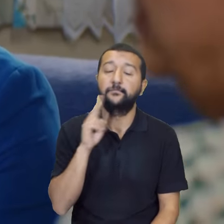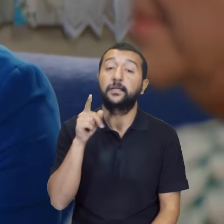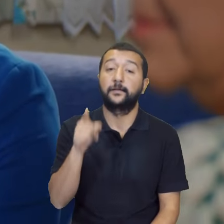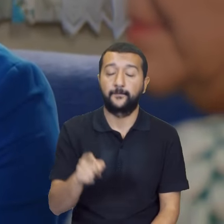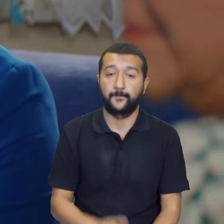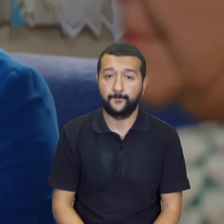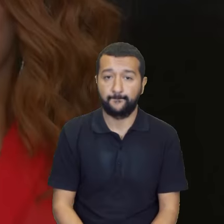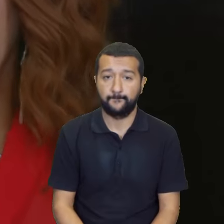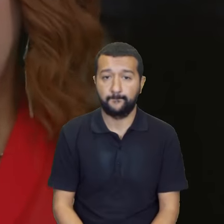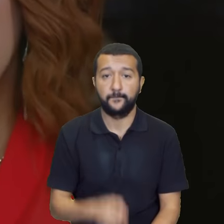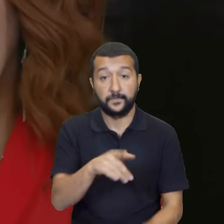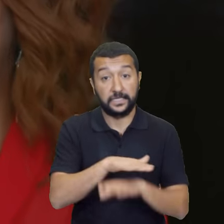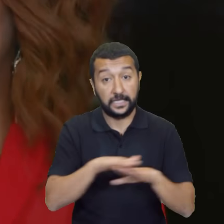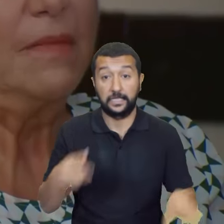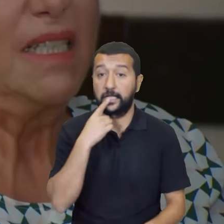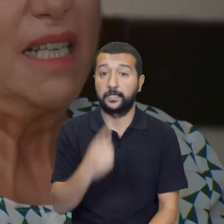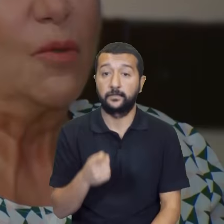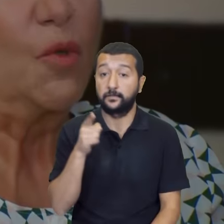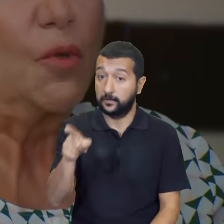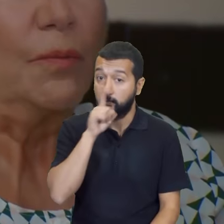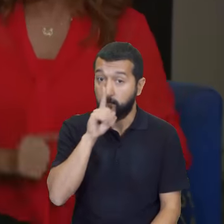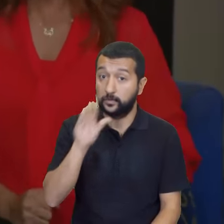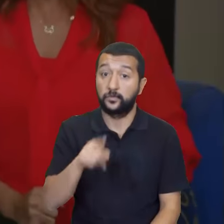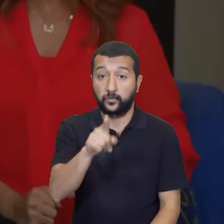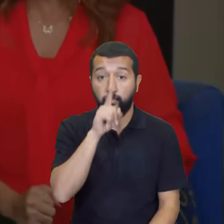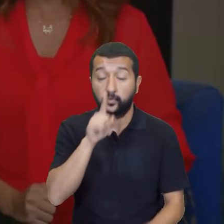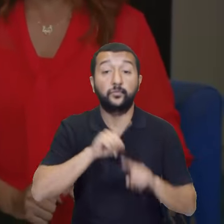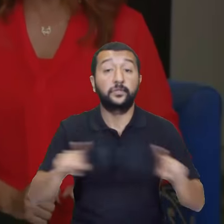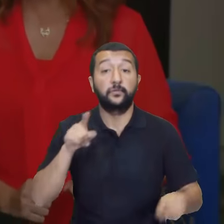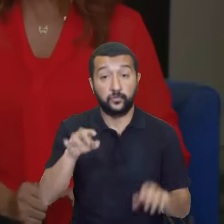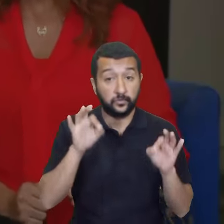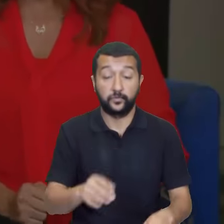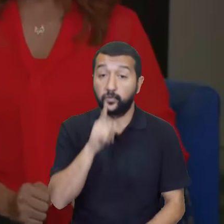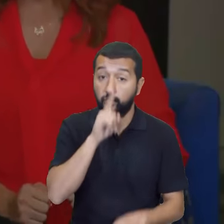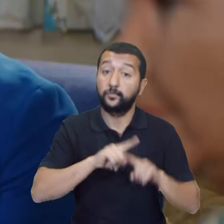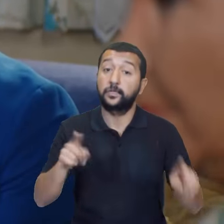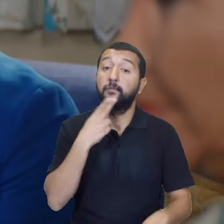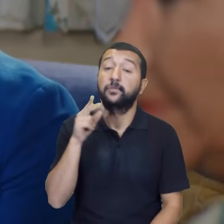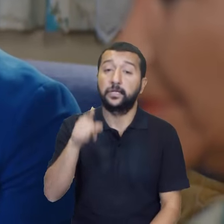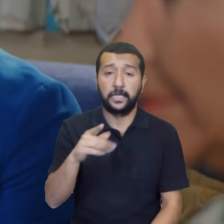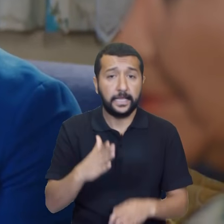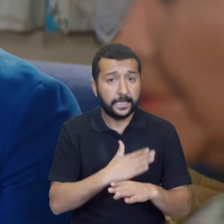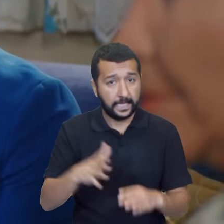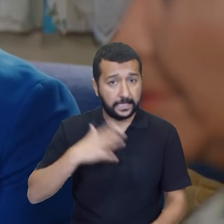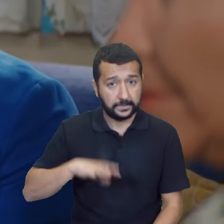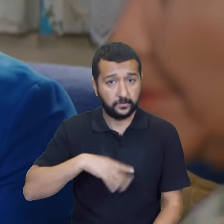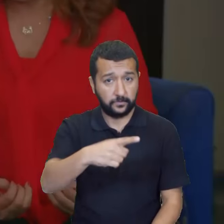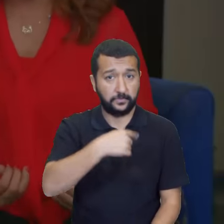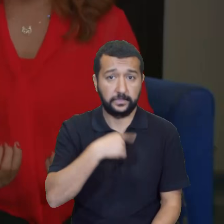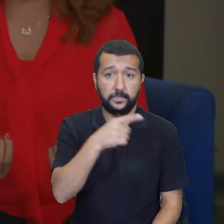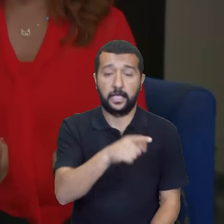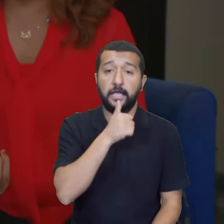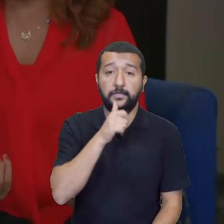Abla, yeter ama. Sen sus. Hayır, susmayacağım. Bu sefer susmayacağım abla. Ya ne istiyorsun